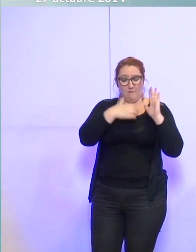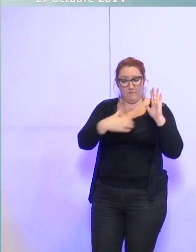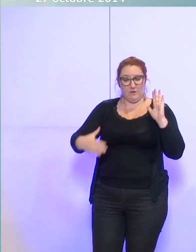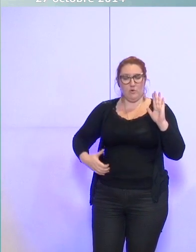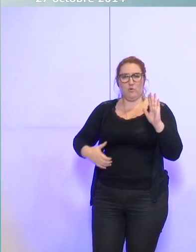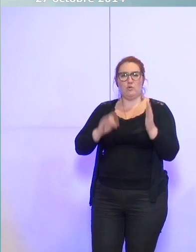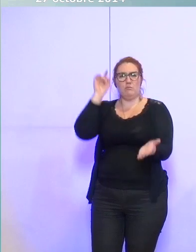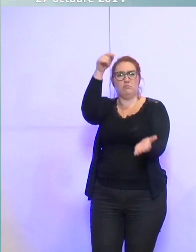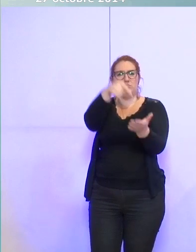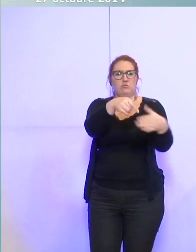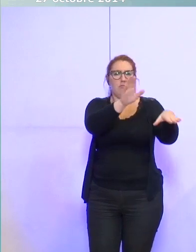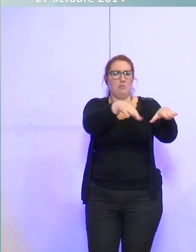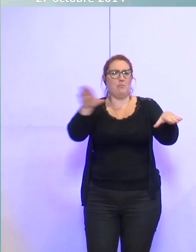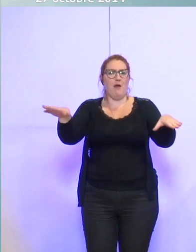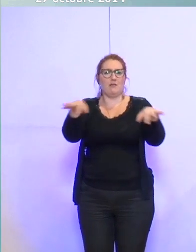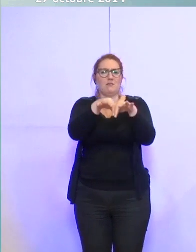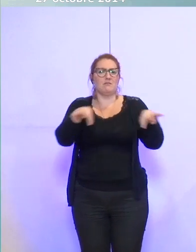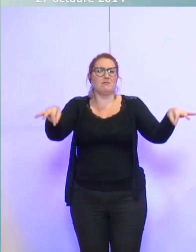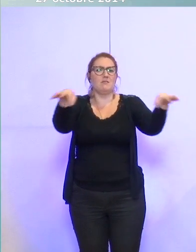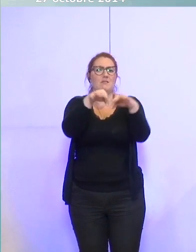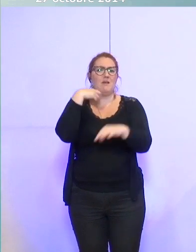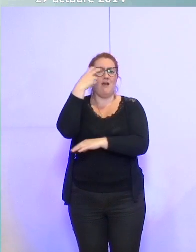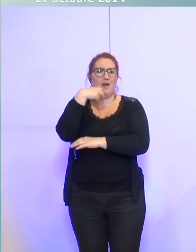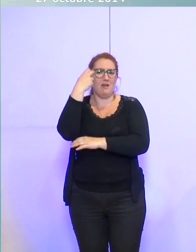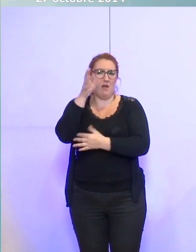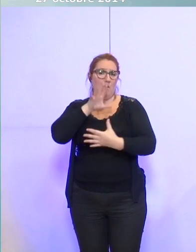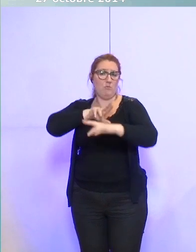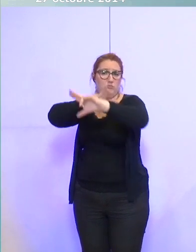la gare. Pas de prise de parole particulière?